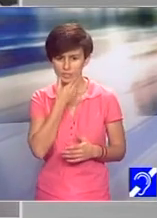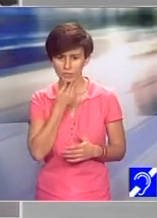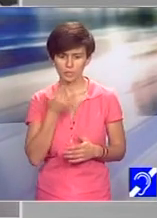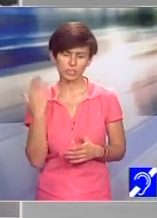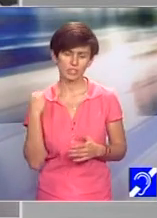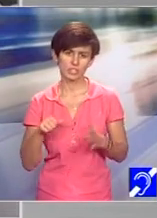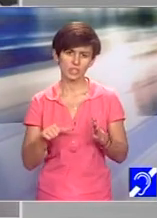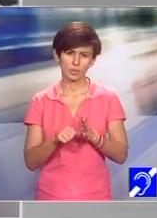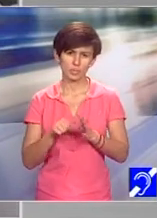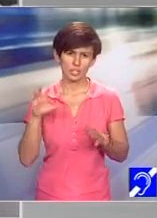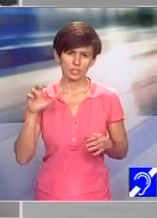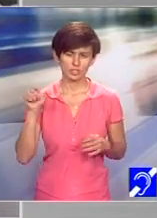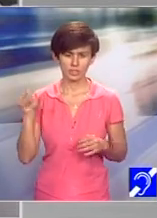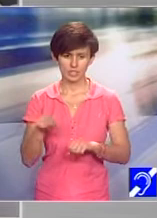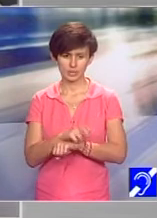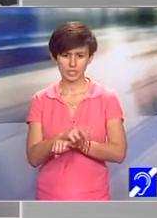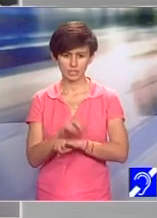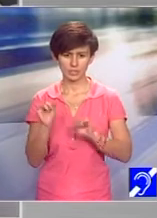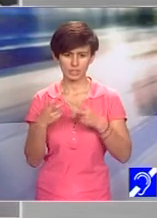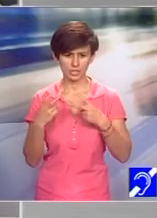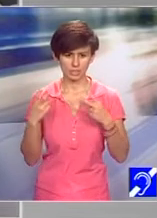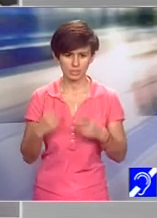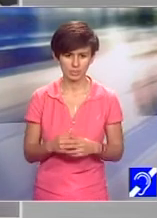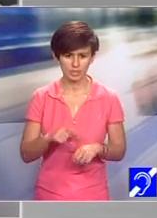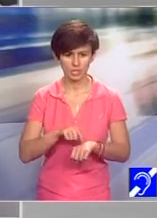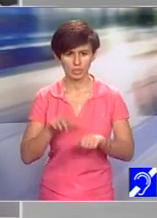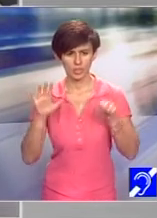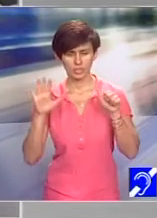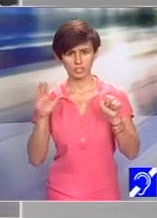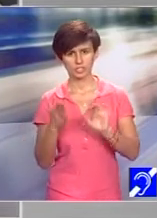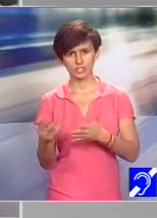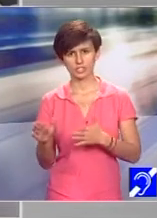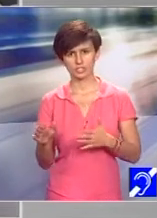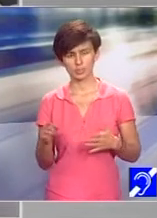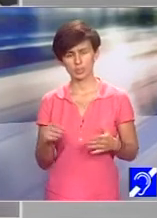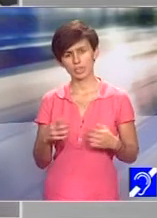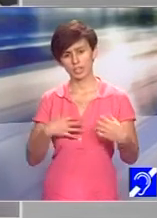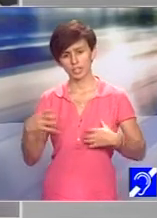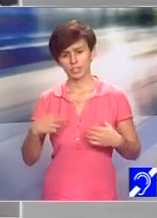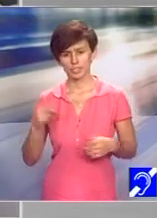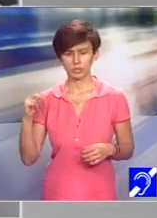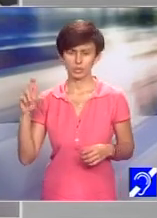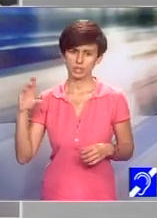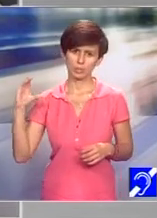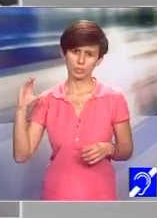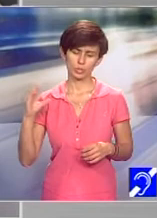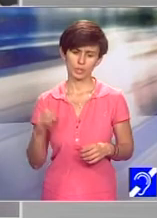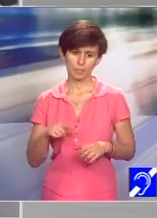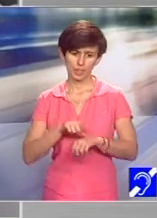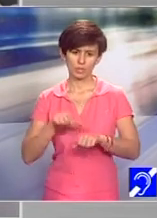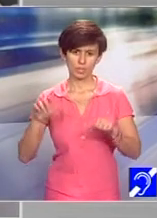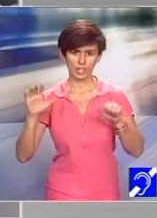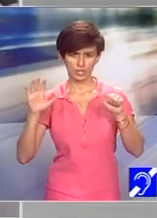de participanți la aceste evenimente. La ora 6 începem cu Teatru Puc, Capra cu trei iezi. La ora 20 va fi un concert de